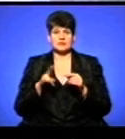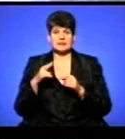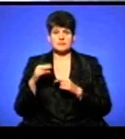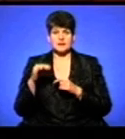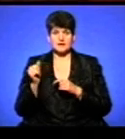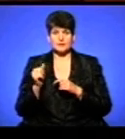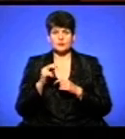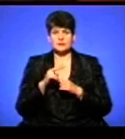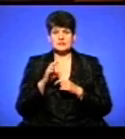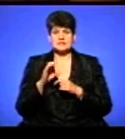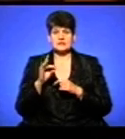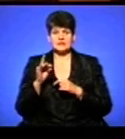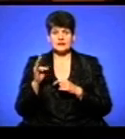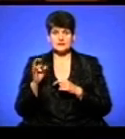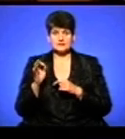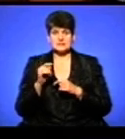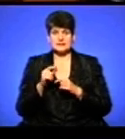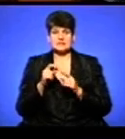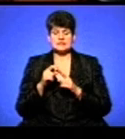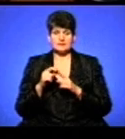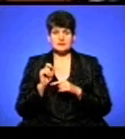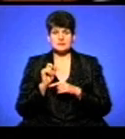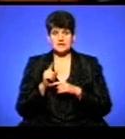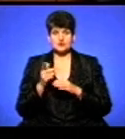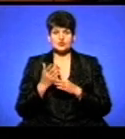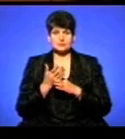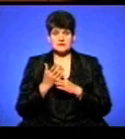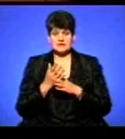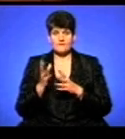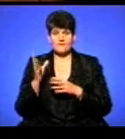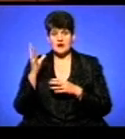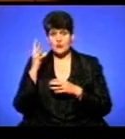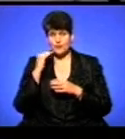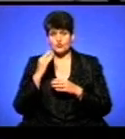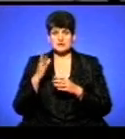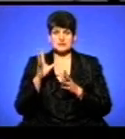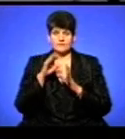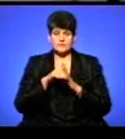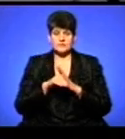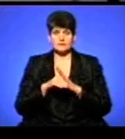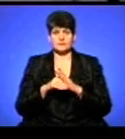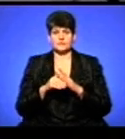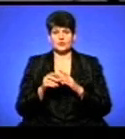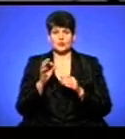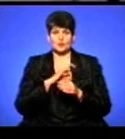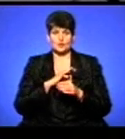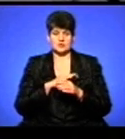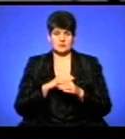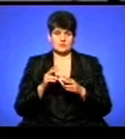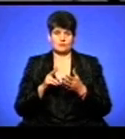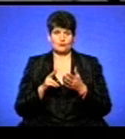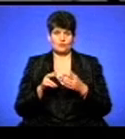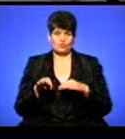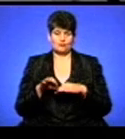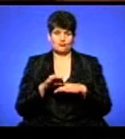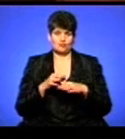населення Людмила Сірбіненко. З її слів, при призначенні субсидій враховуються доходи подружжя, незалежно від місця їх реєстрації. Сім'я